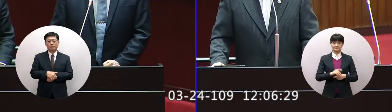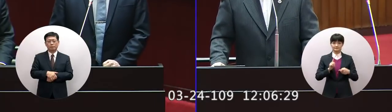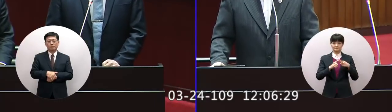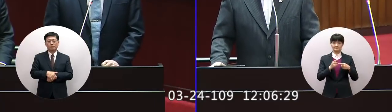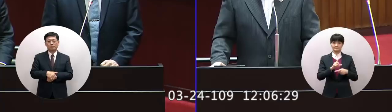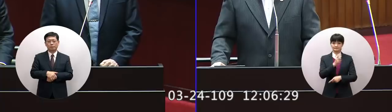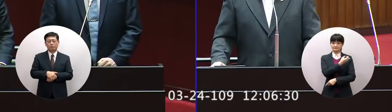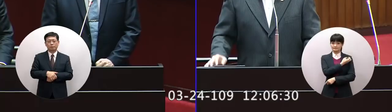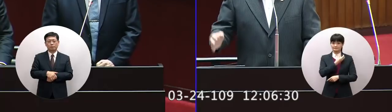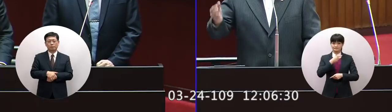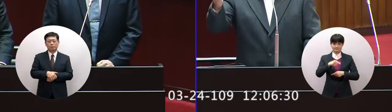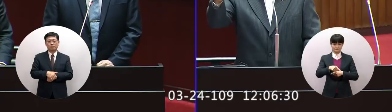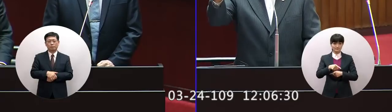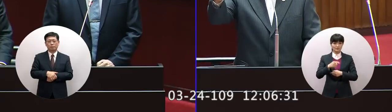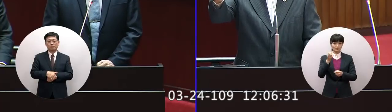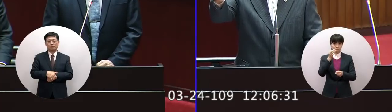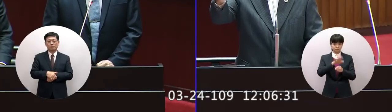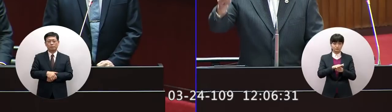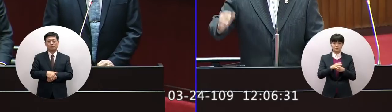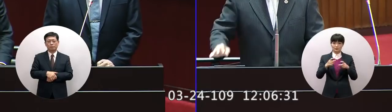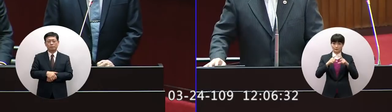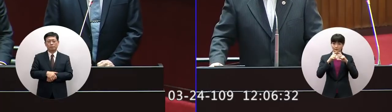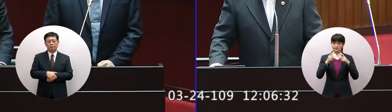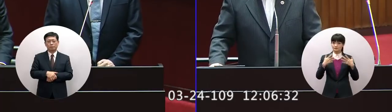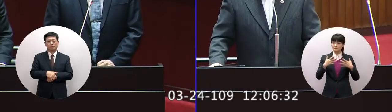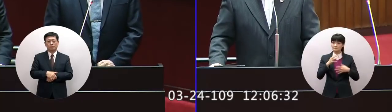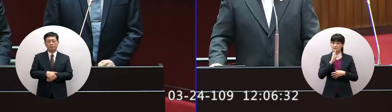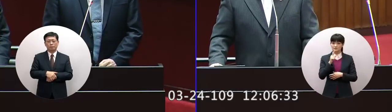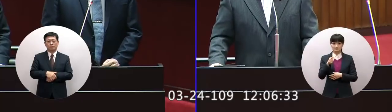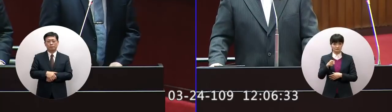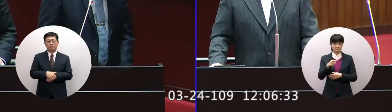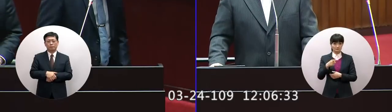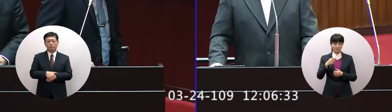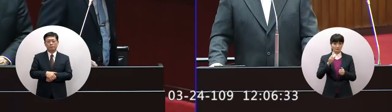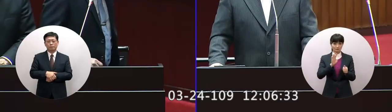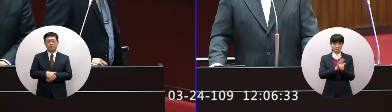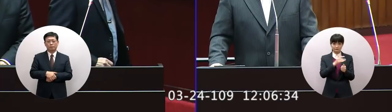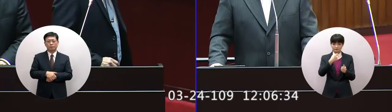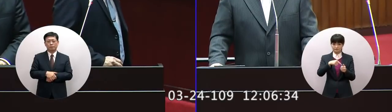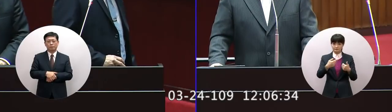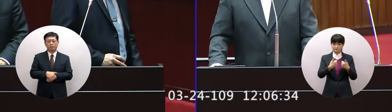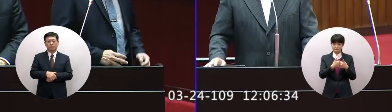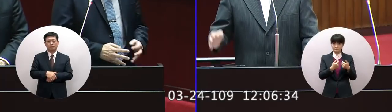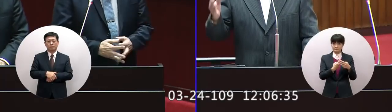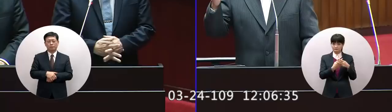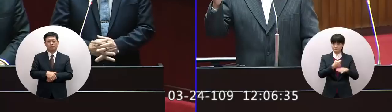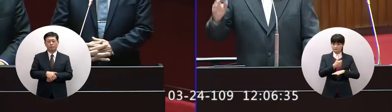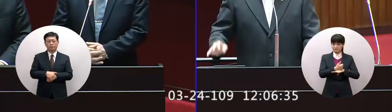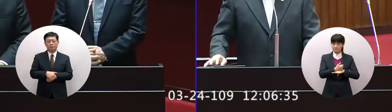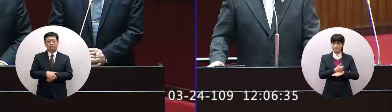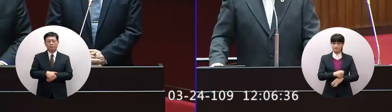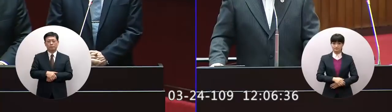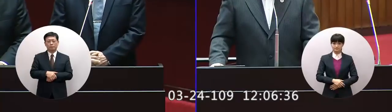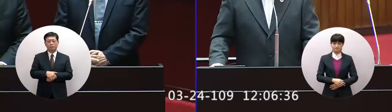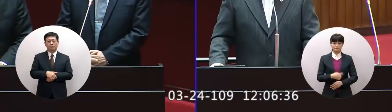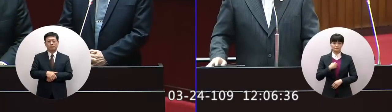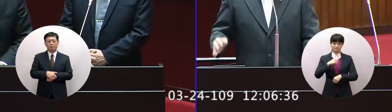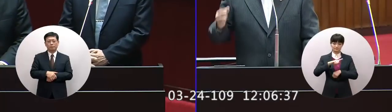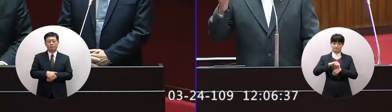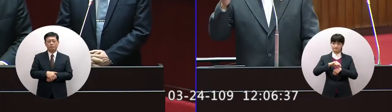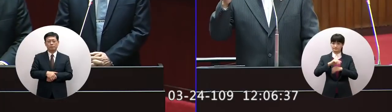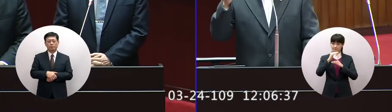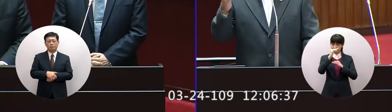补助会恢复的问题，是不是请辅导会主委一起上来？ 请。 不想，因为我的时间很有